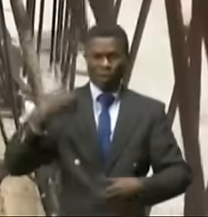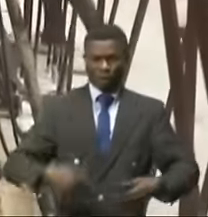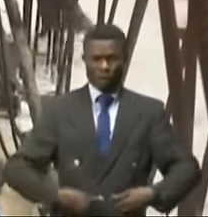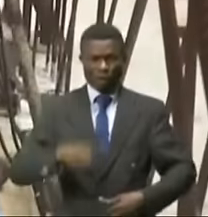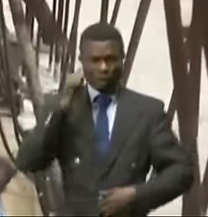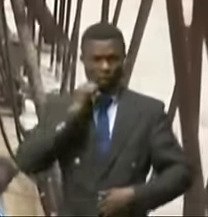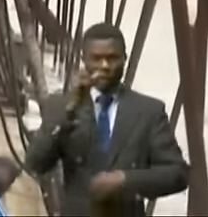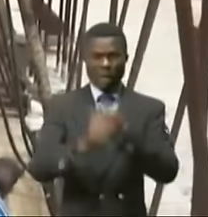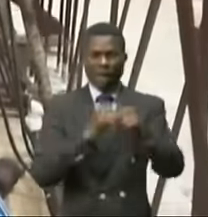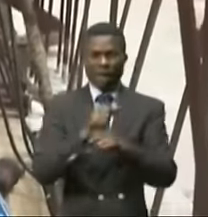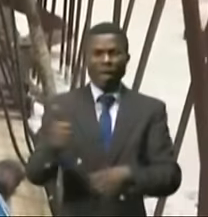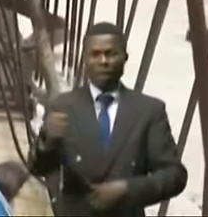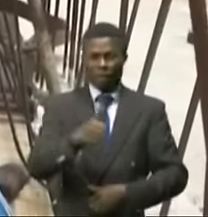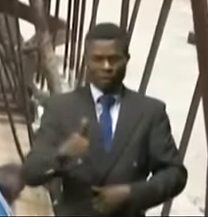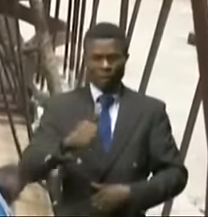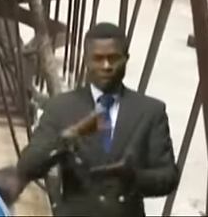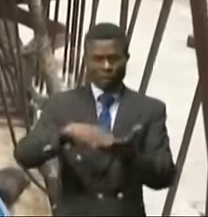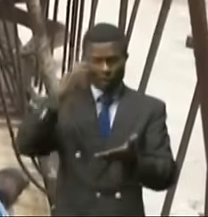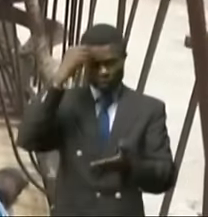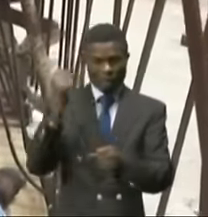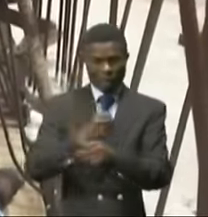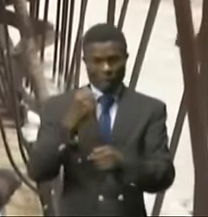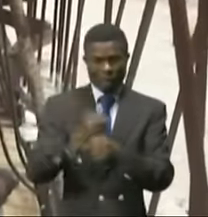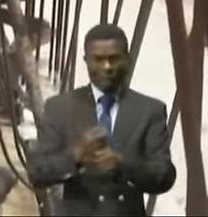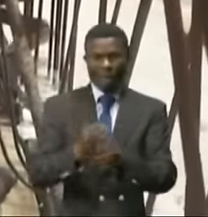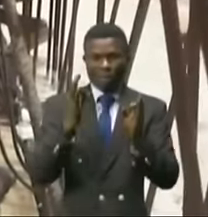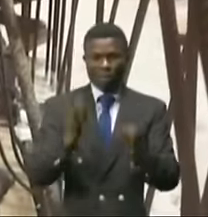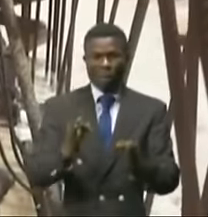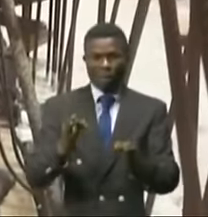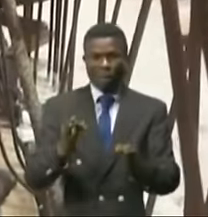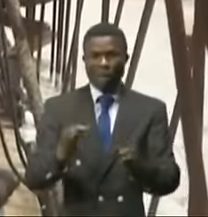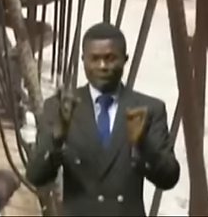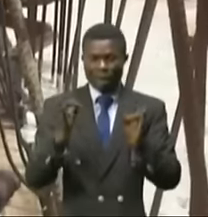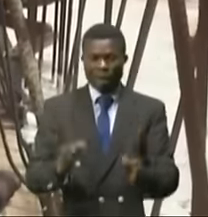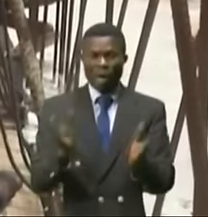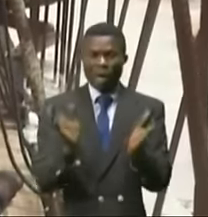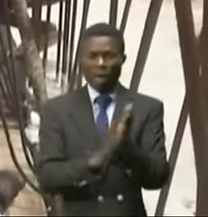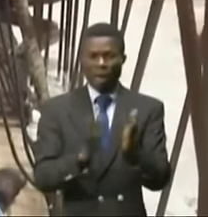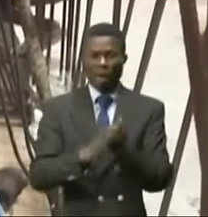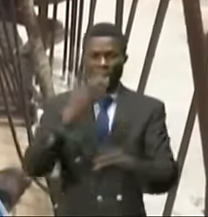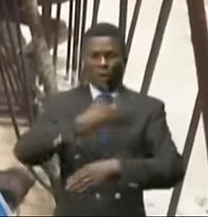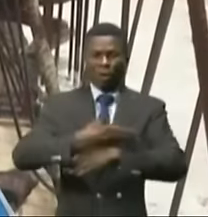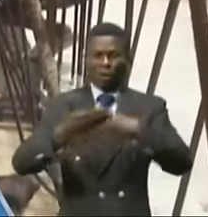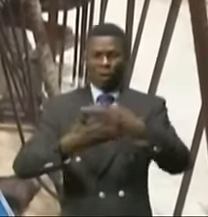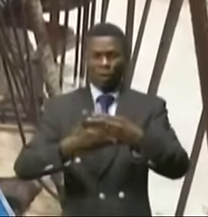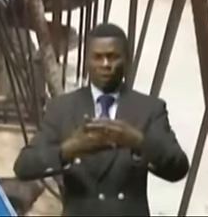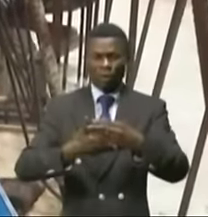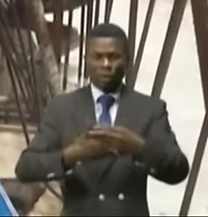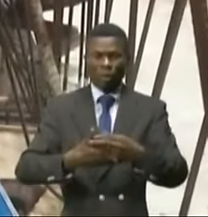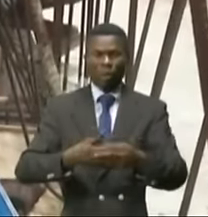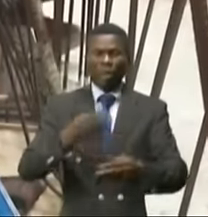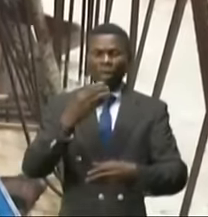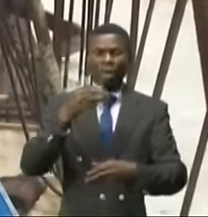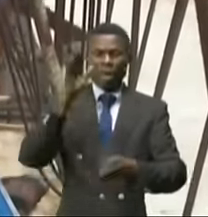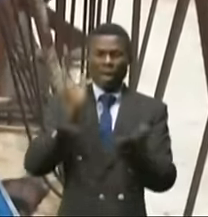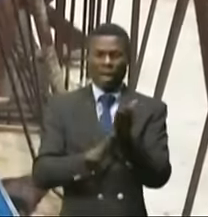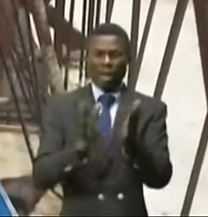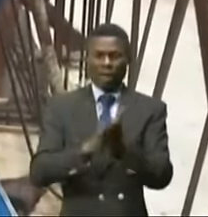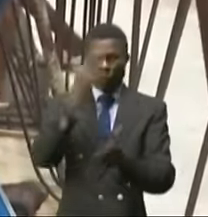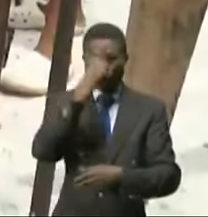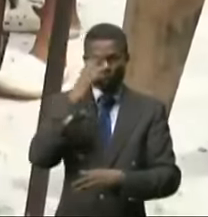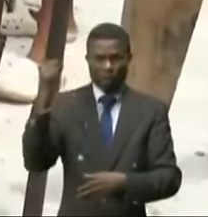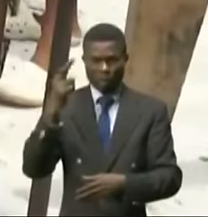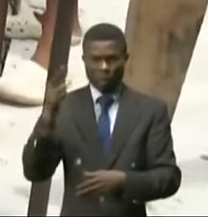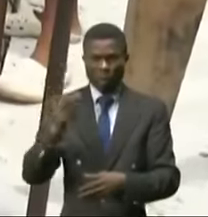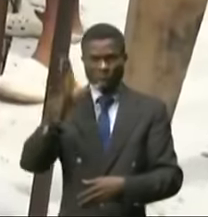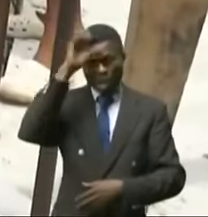de 21 ans a appris ses métiers non sur état, mais d'une école de maçonnerie à la mission catholique Yasabonga dans les